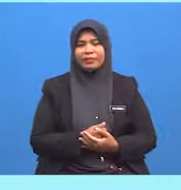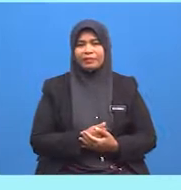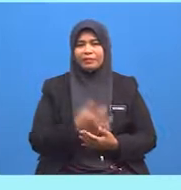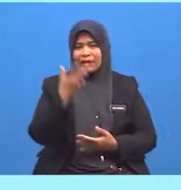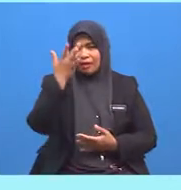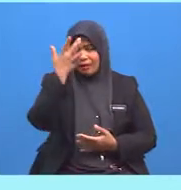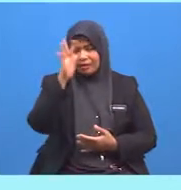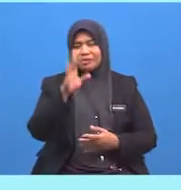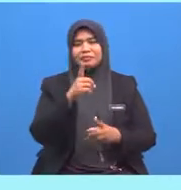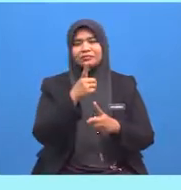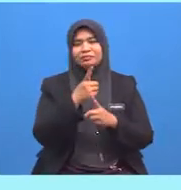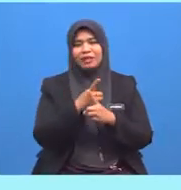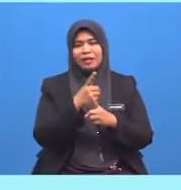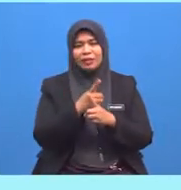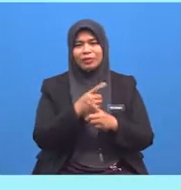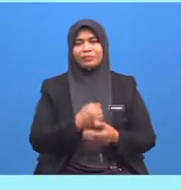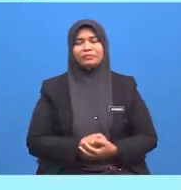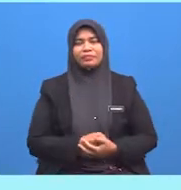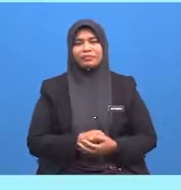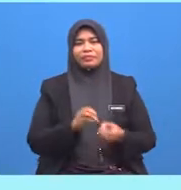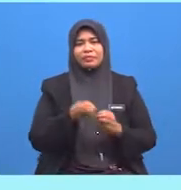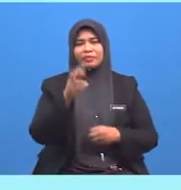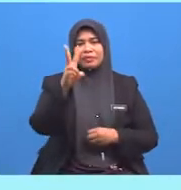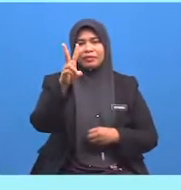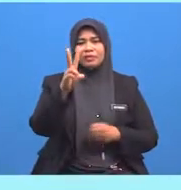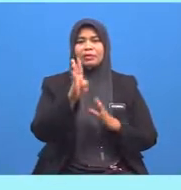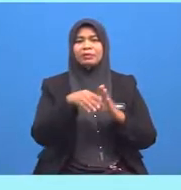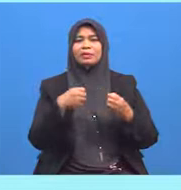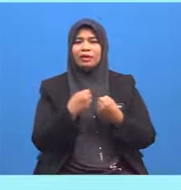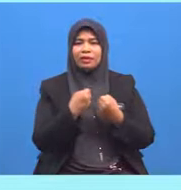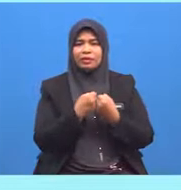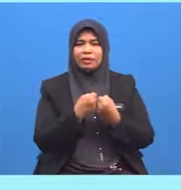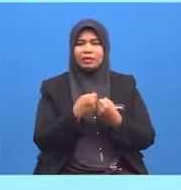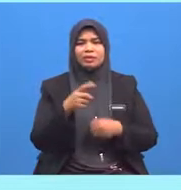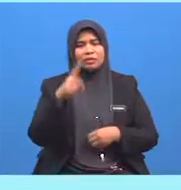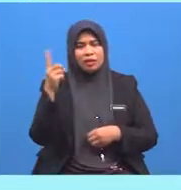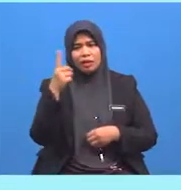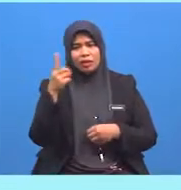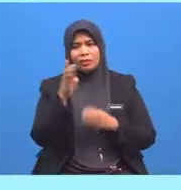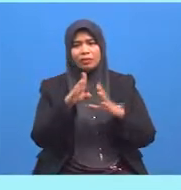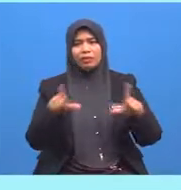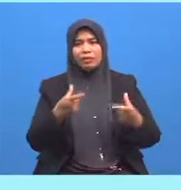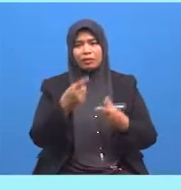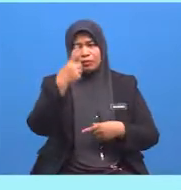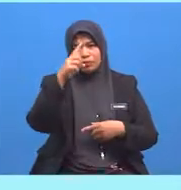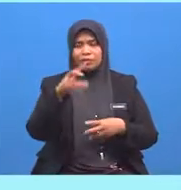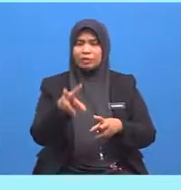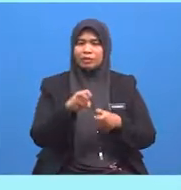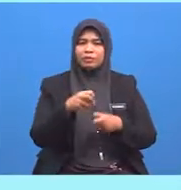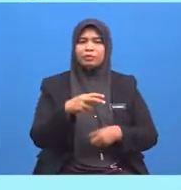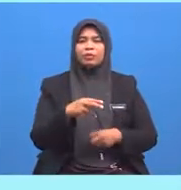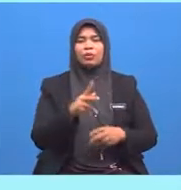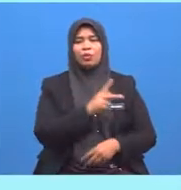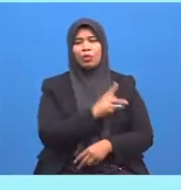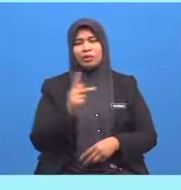jawabnya nodul pergaduhan dan peperangan sering berlaku untuk merebut kuase dan